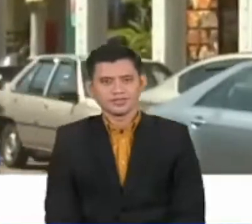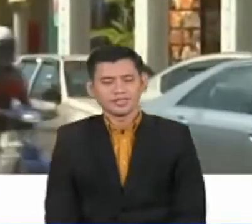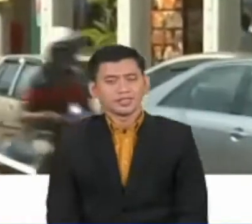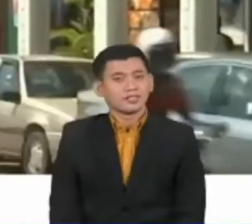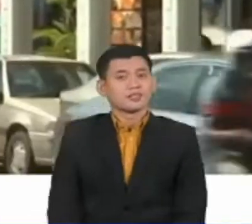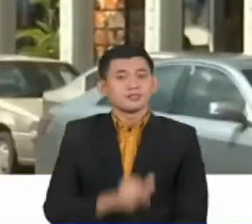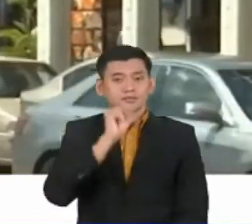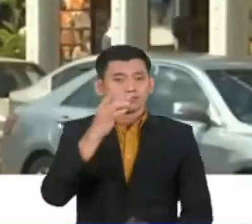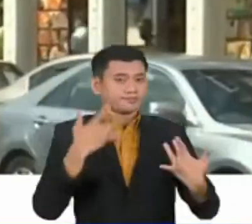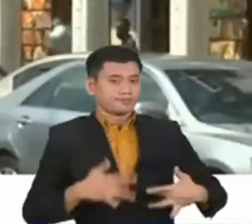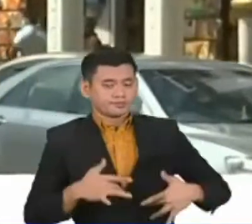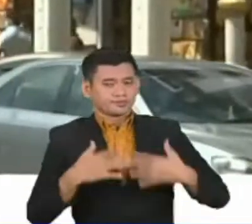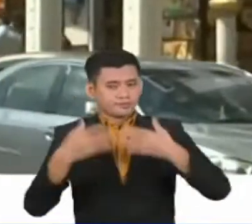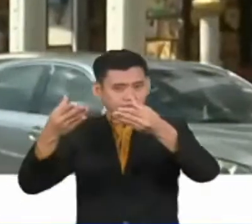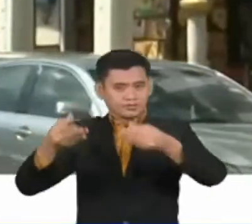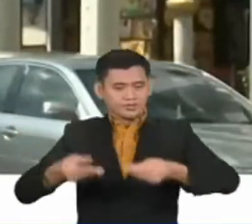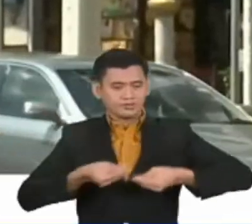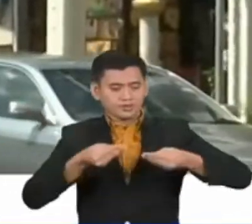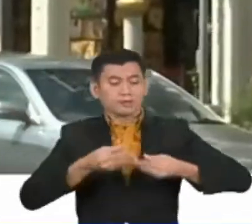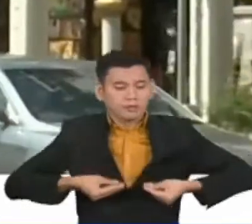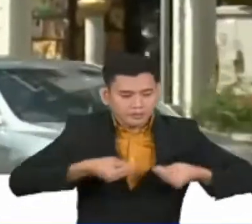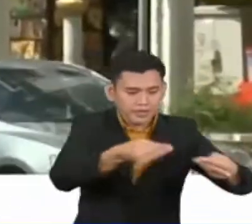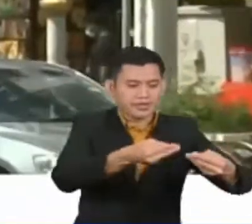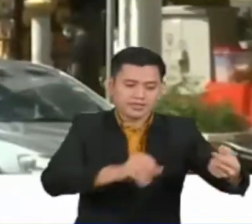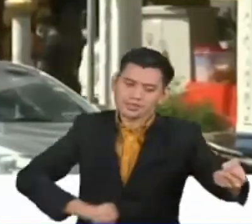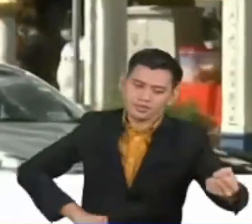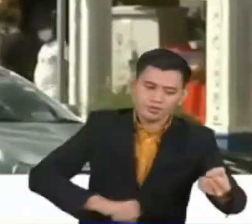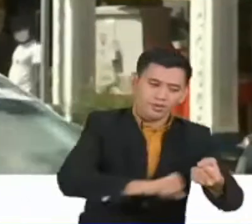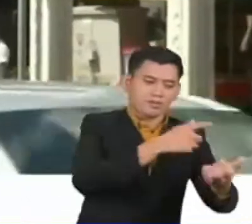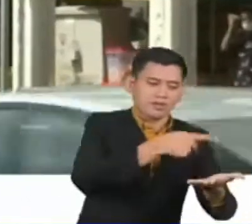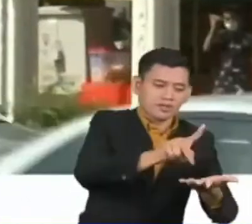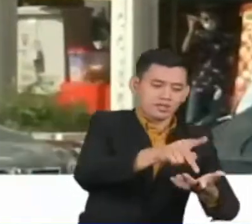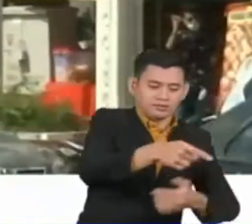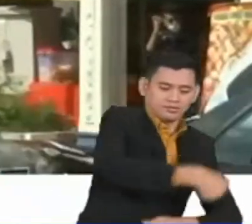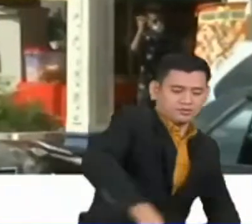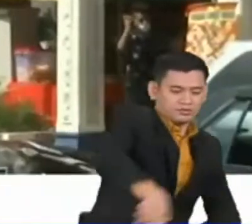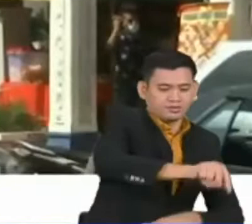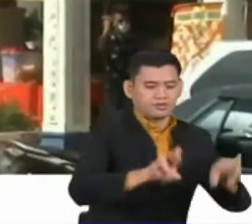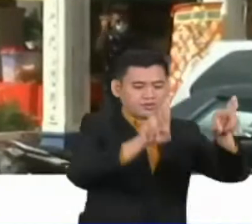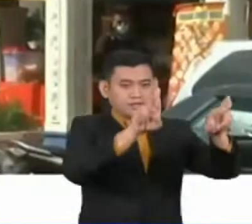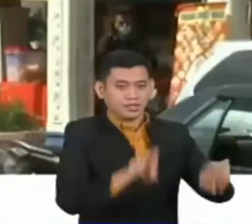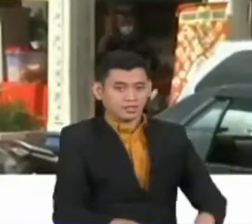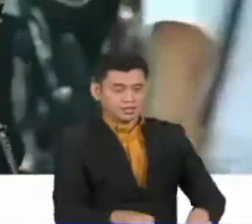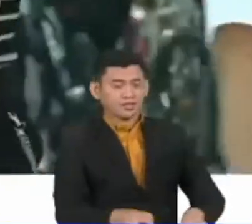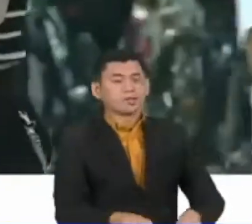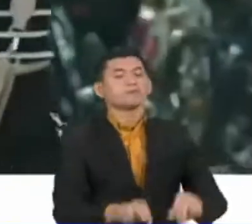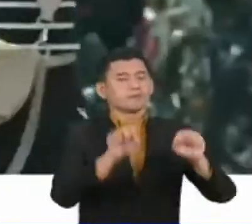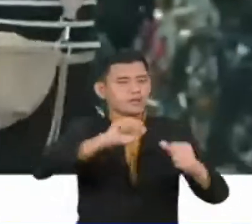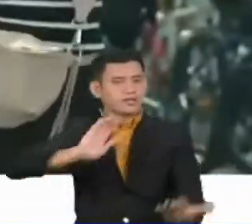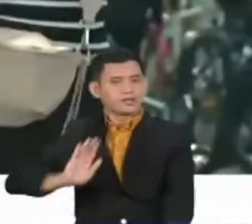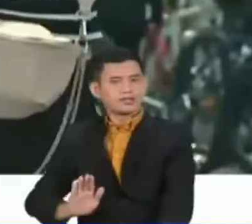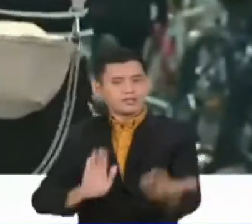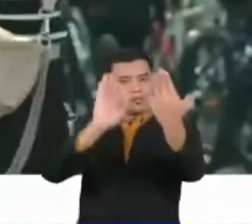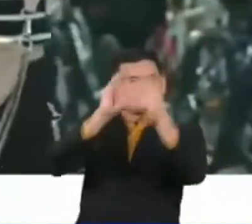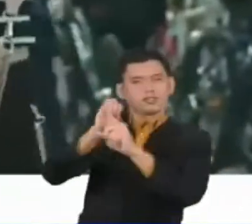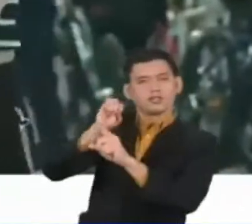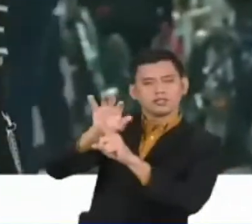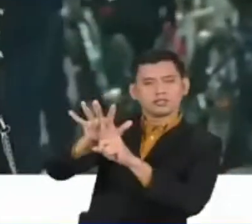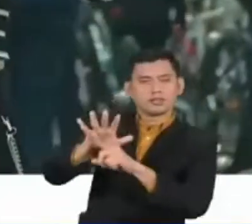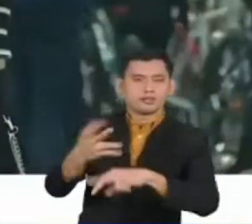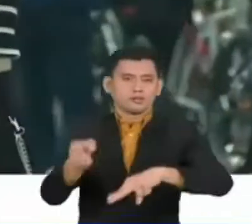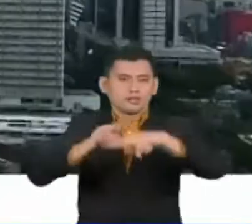Tidak dinafikan pemberian subsidi kepada rakyat telah dapat mengelak negara terus berdepan impak inflasi yang lebih teruk berbanding negara